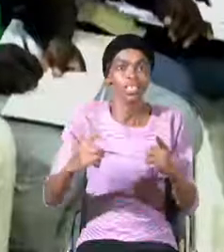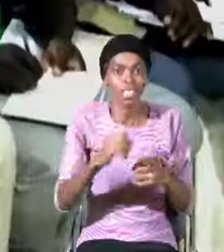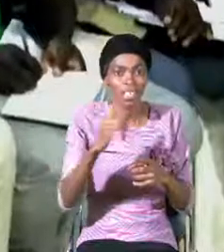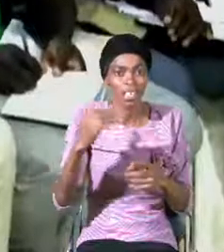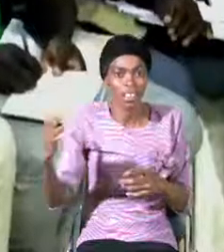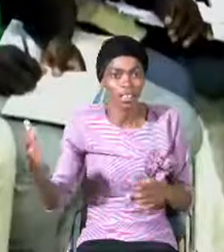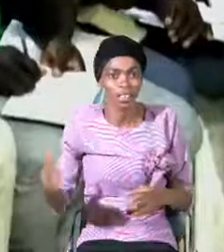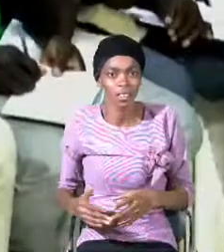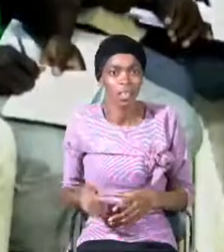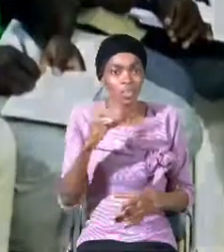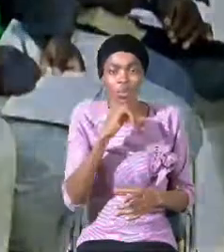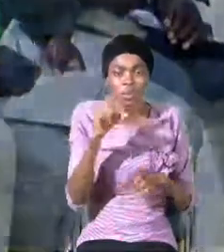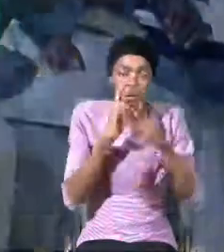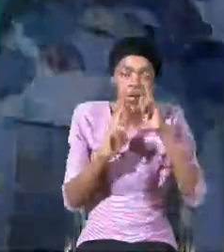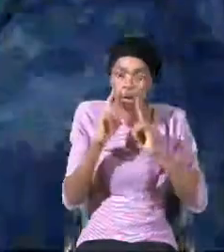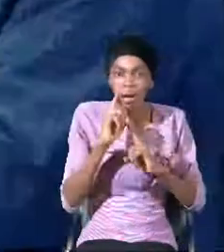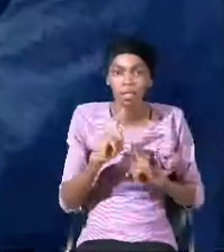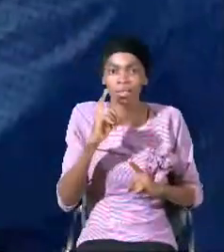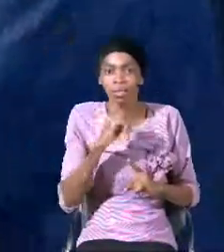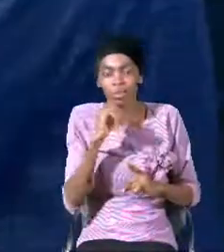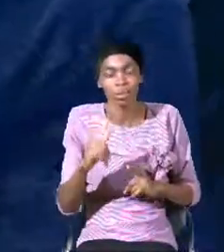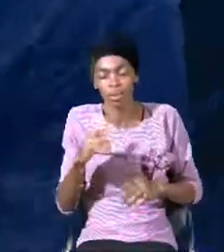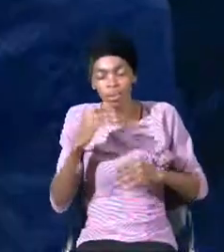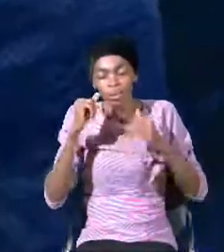tu ne vas plus mendier, tu ne vas plus pleurer.